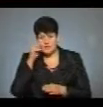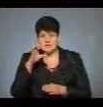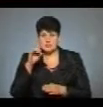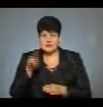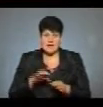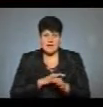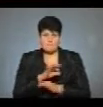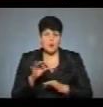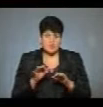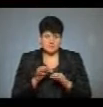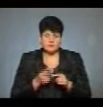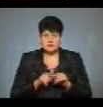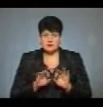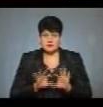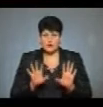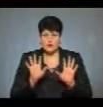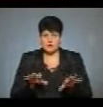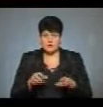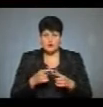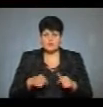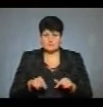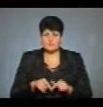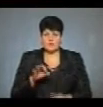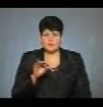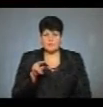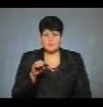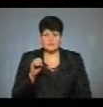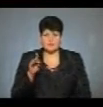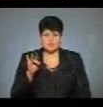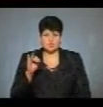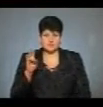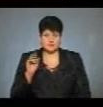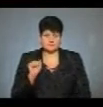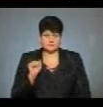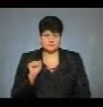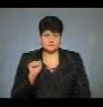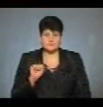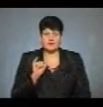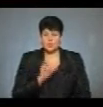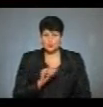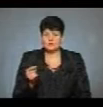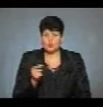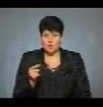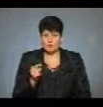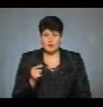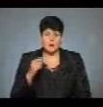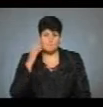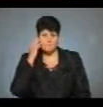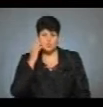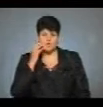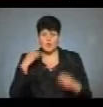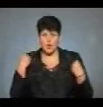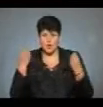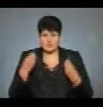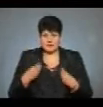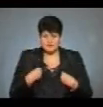соціальних проєктів. Про це розповіла голова цієї організації Ольга Петришина. У Тернополі Пушкіна одягли в костюм Йоулупуки.